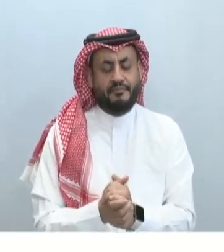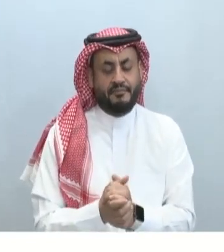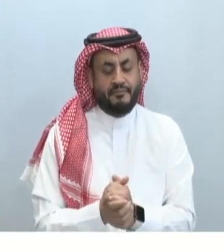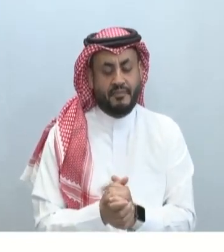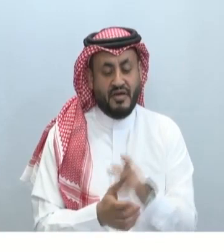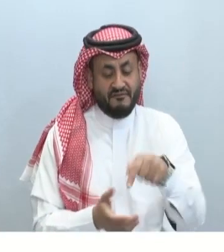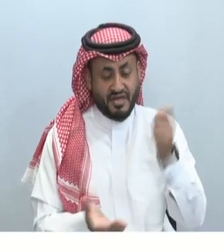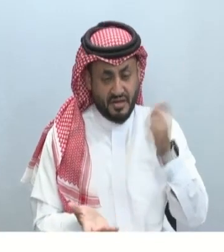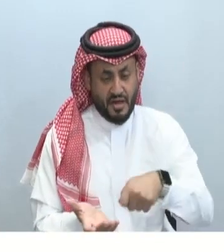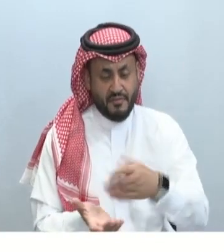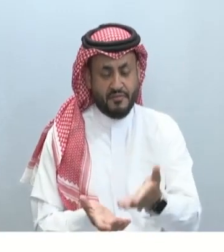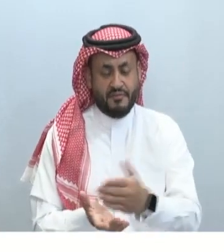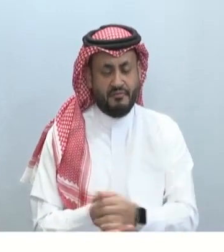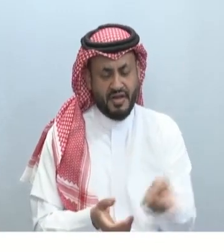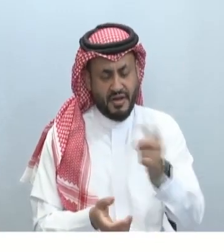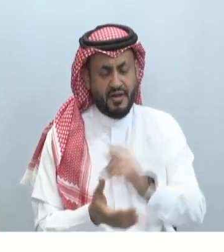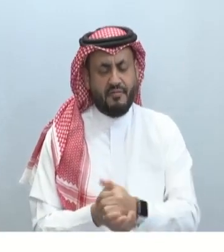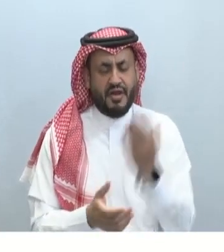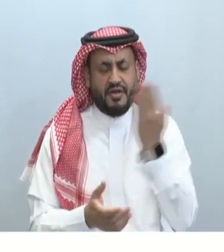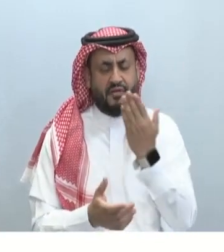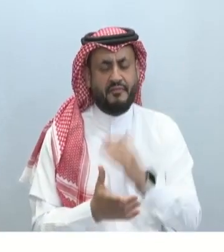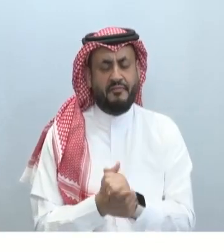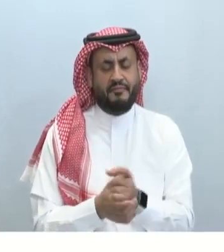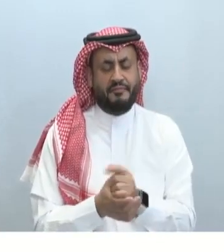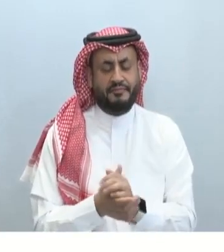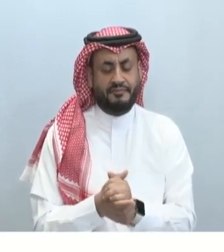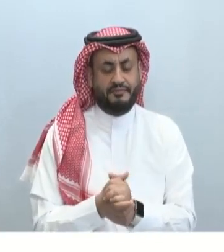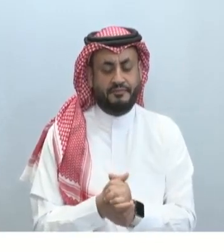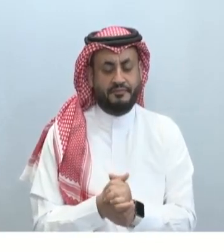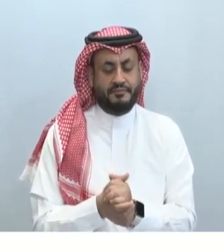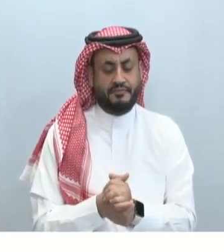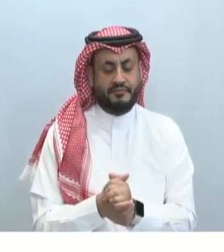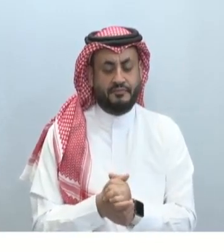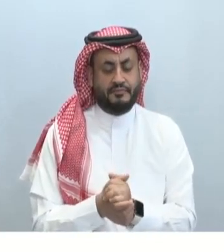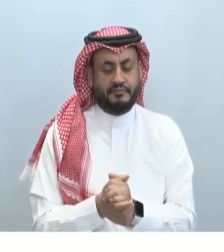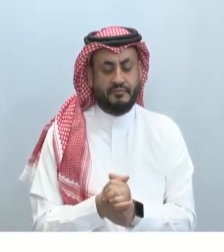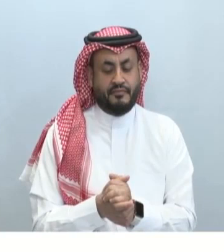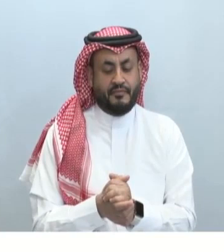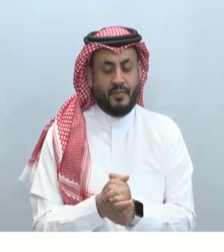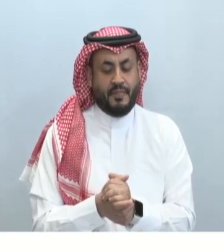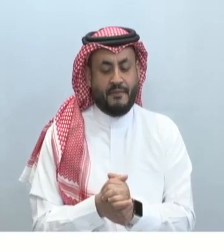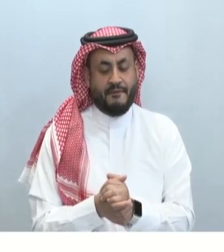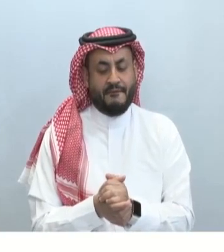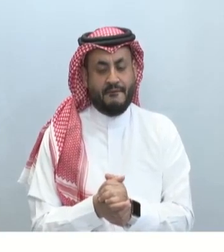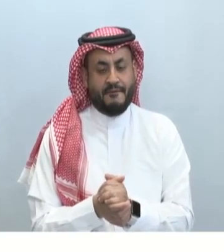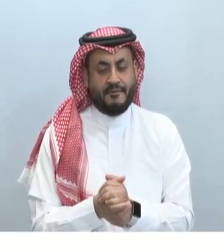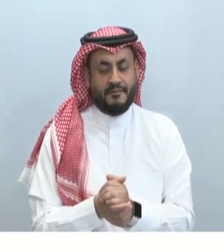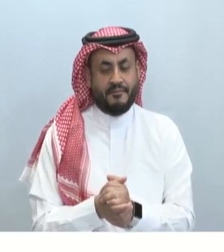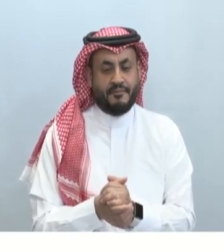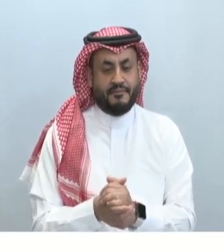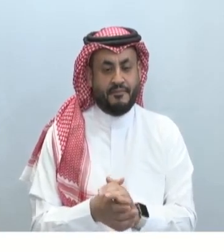احكامه وندرسه باذن الله سبحانه وتعالى في الفقه